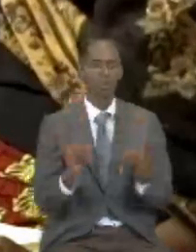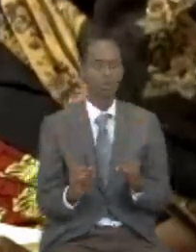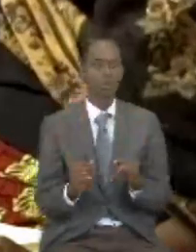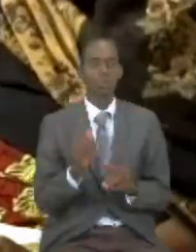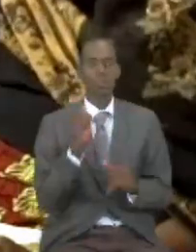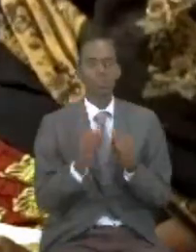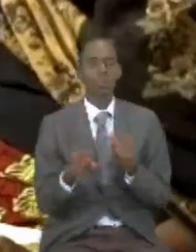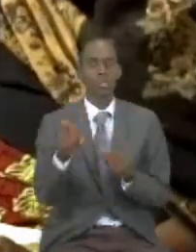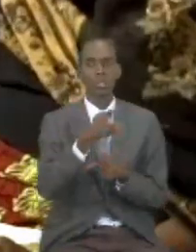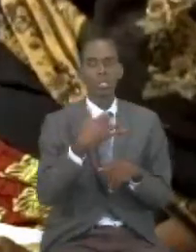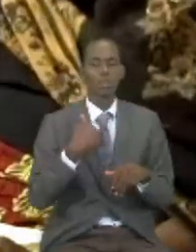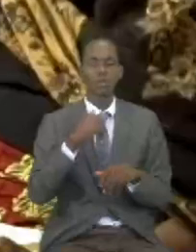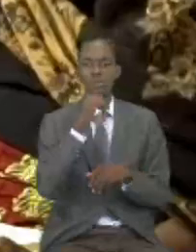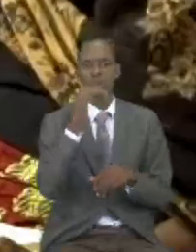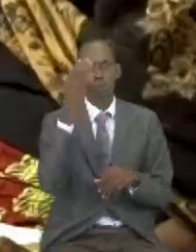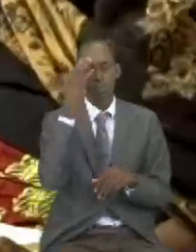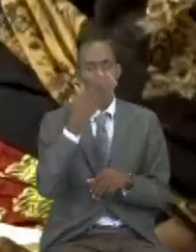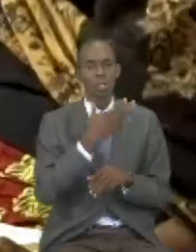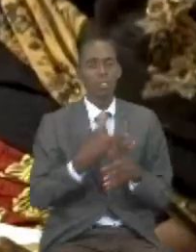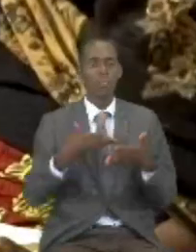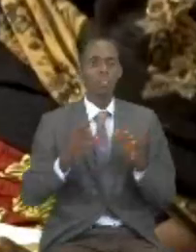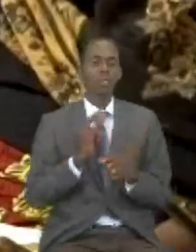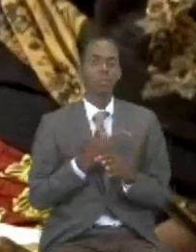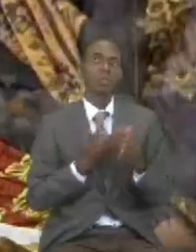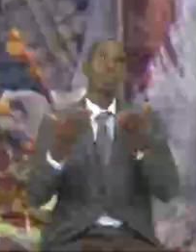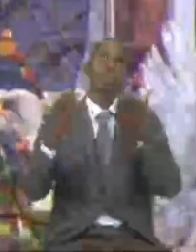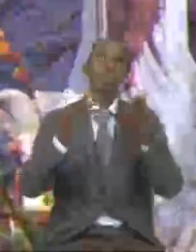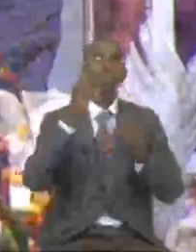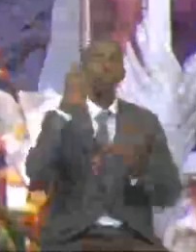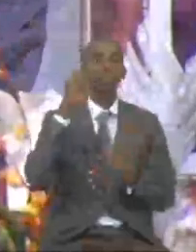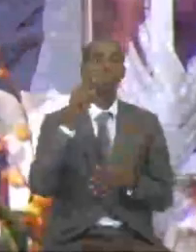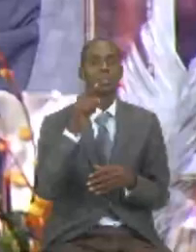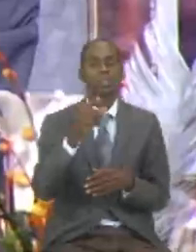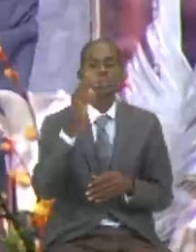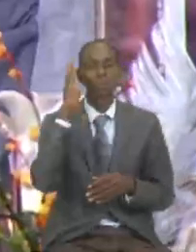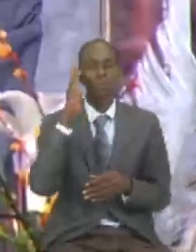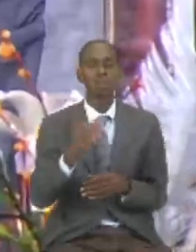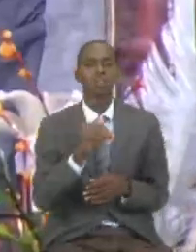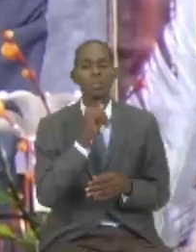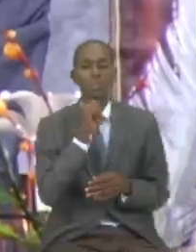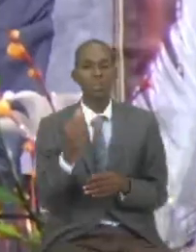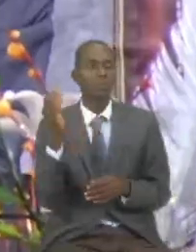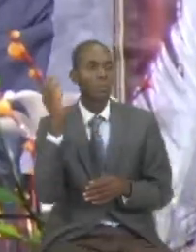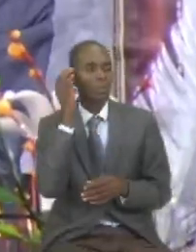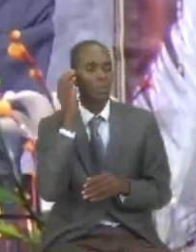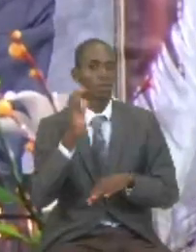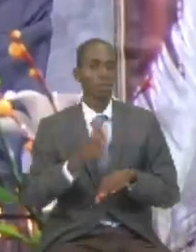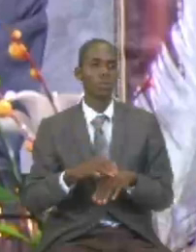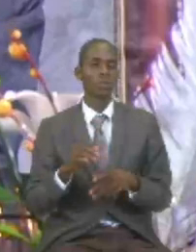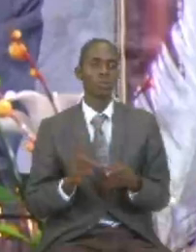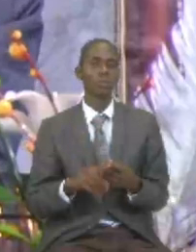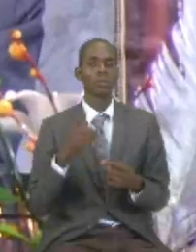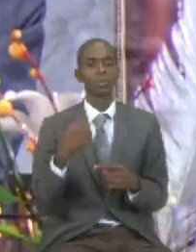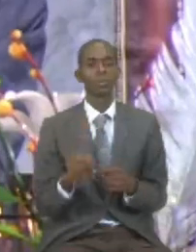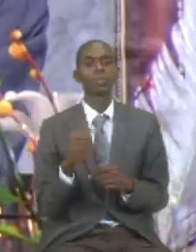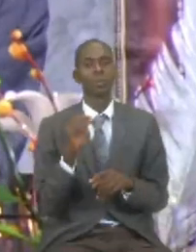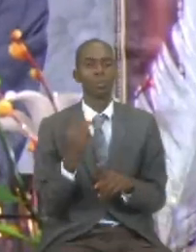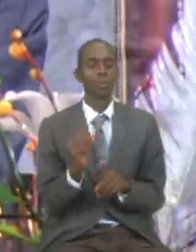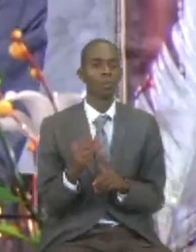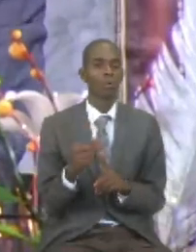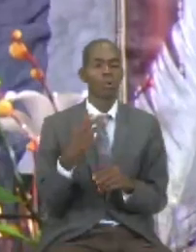dieux, des dieux que tu ne connais point, et servons-les, tu n'écouteras pas